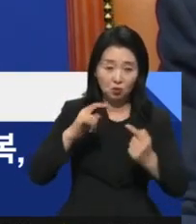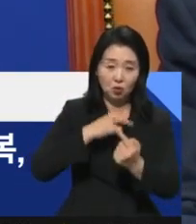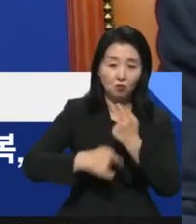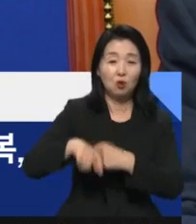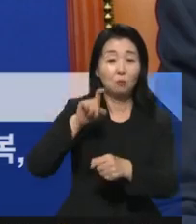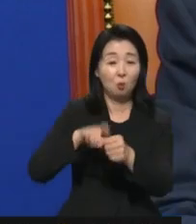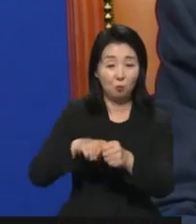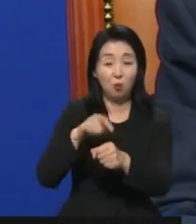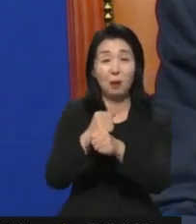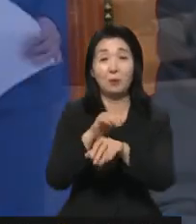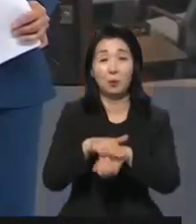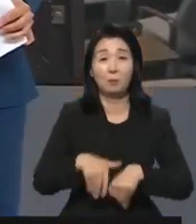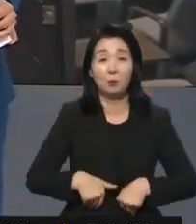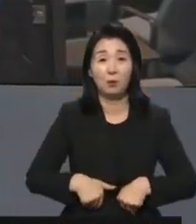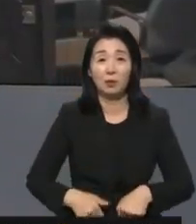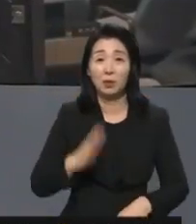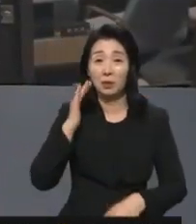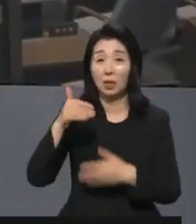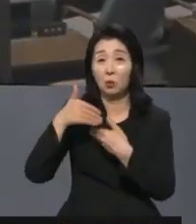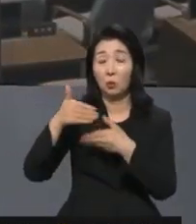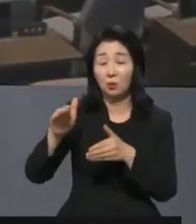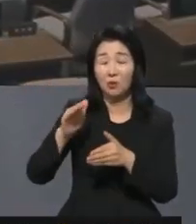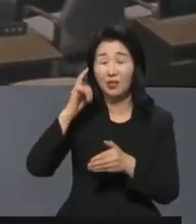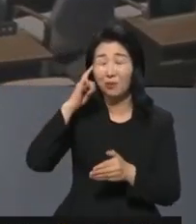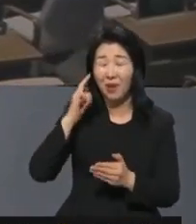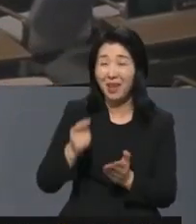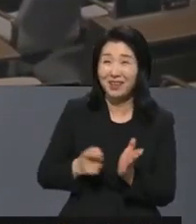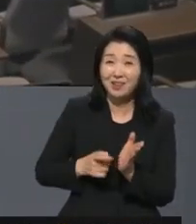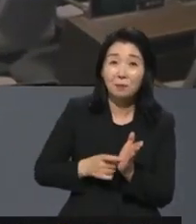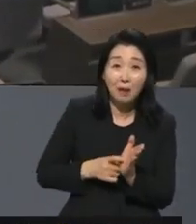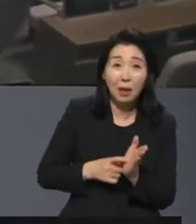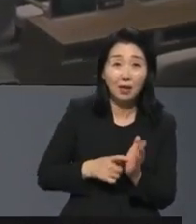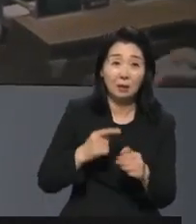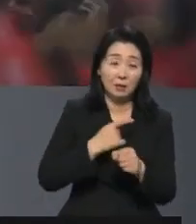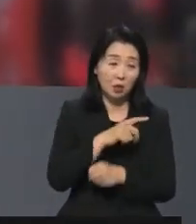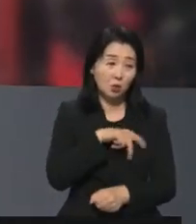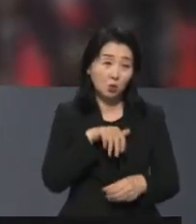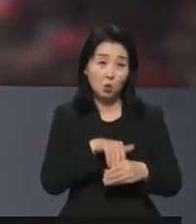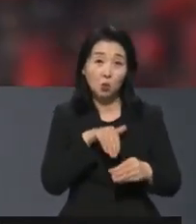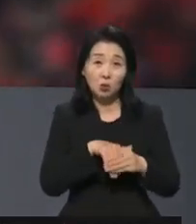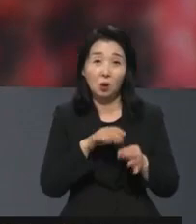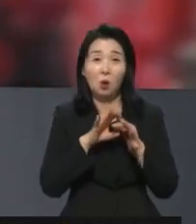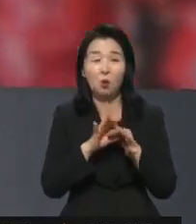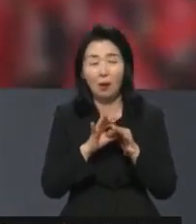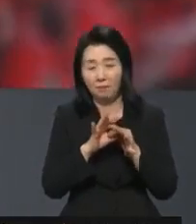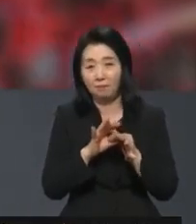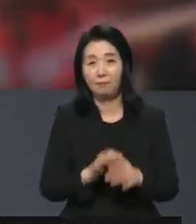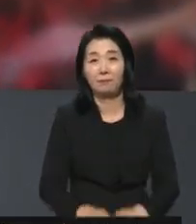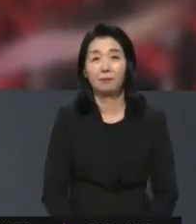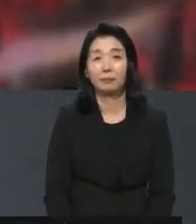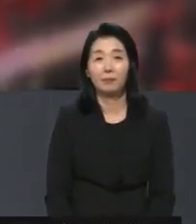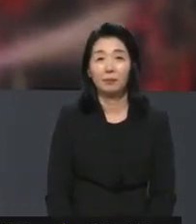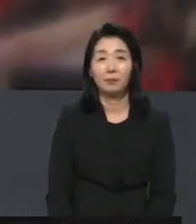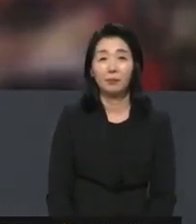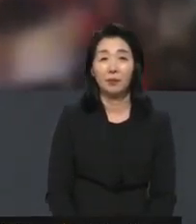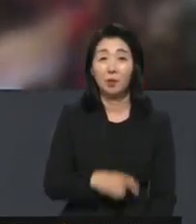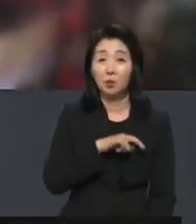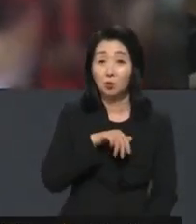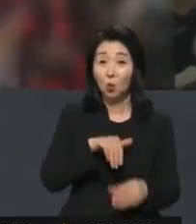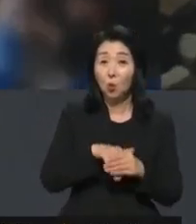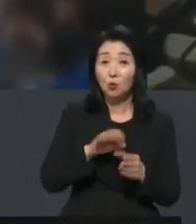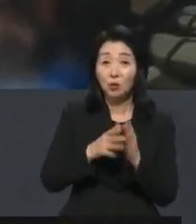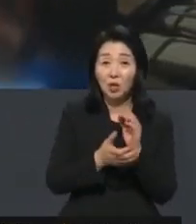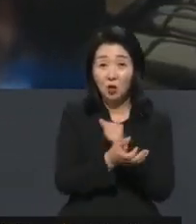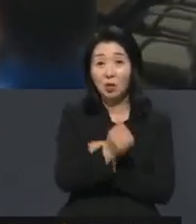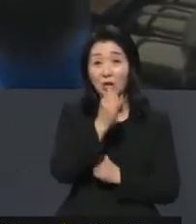합니다. 네, 대통령실의 젠걸음 내년 총선을 앞둔 행보로 좀 풀이가 되는데요. 정작 총선에